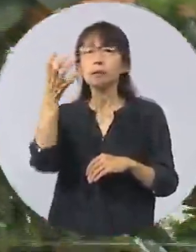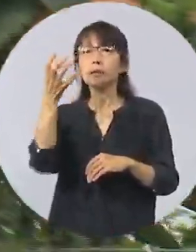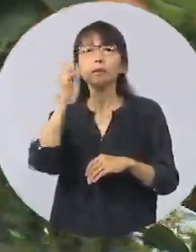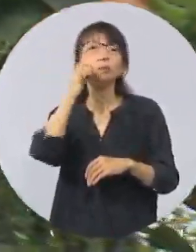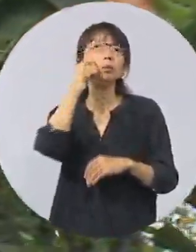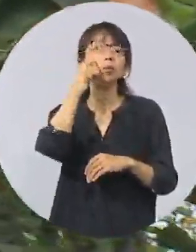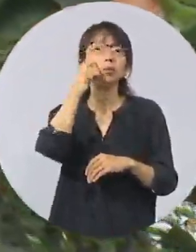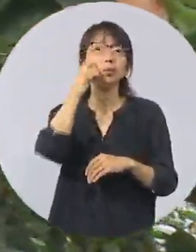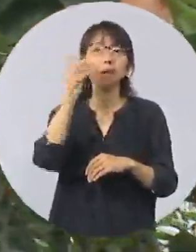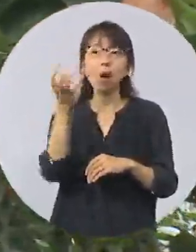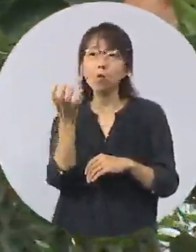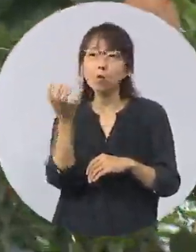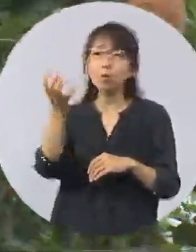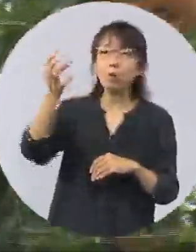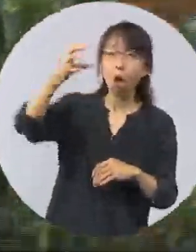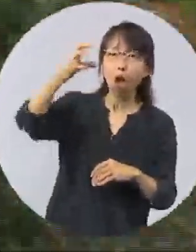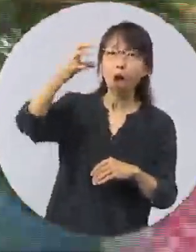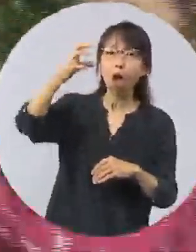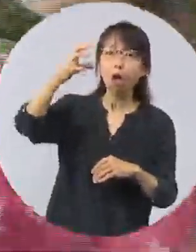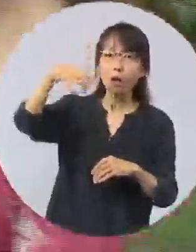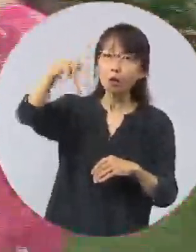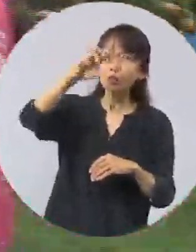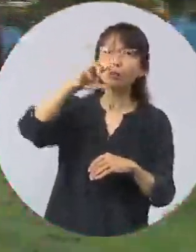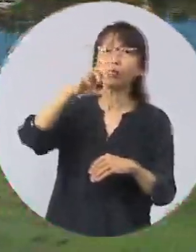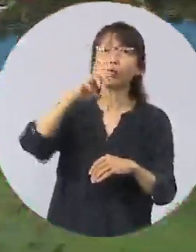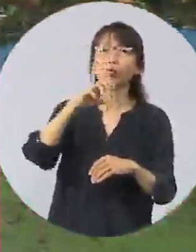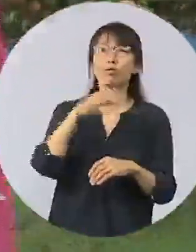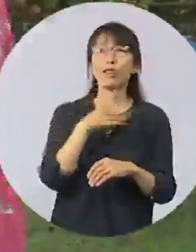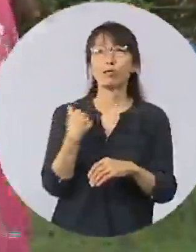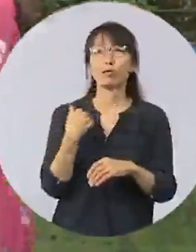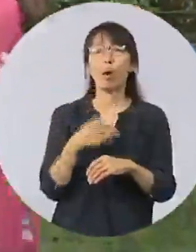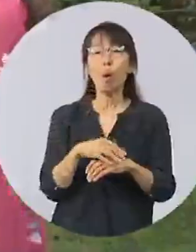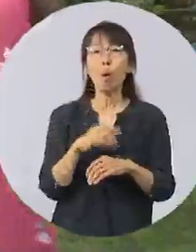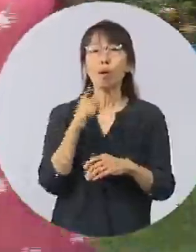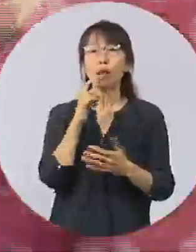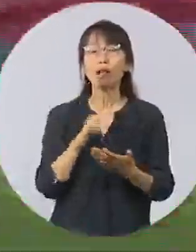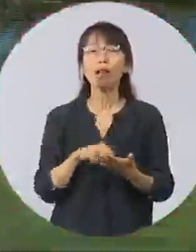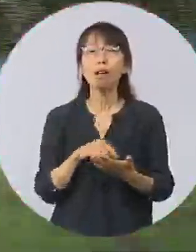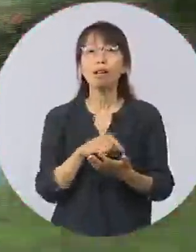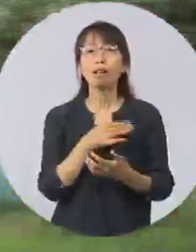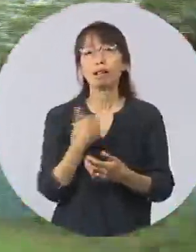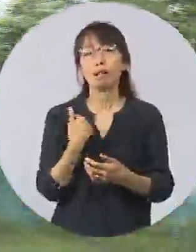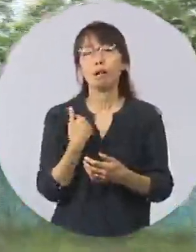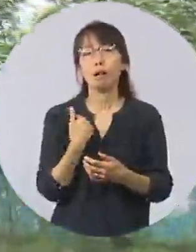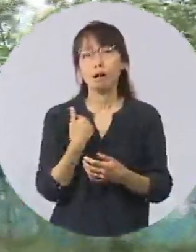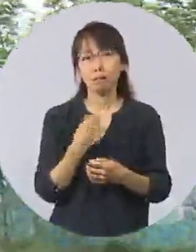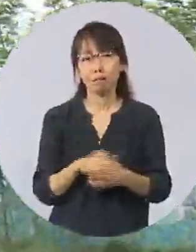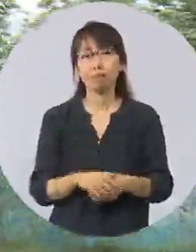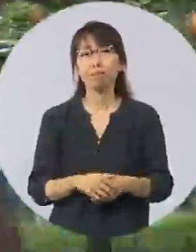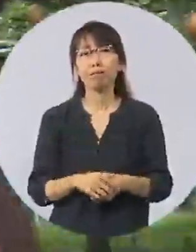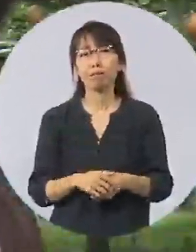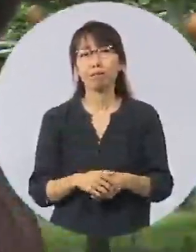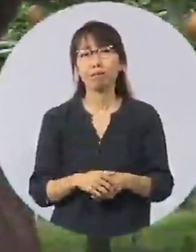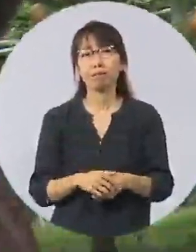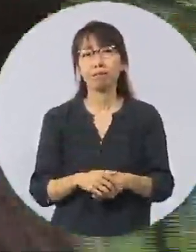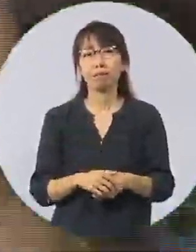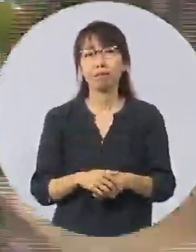んですよ。上に持ち上げれば取れるん ですね。すごい、今簡単に取れましたけど。